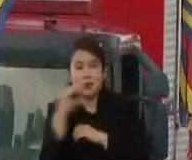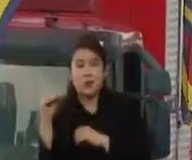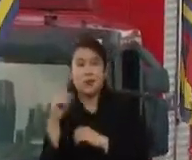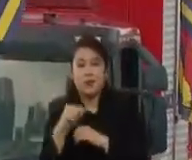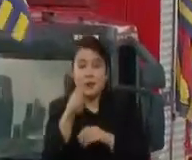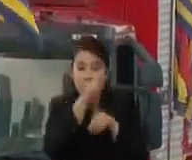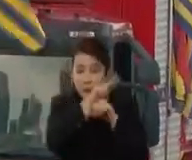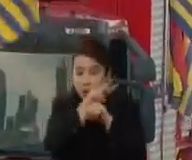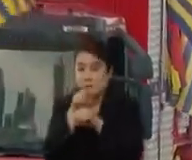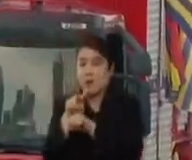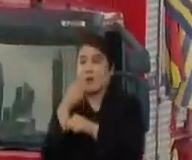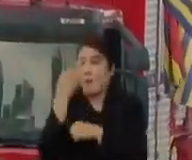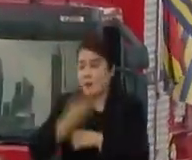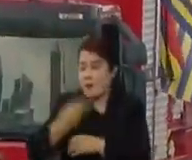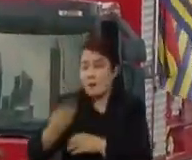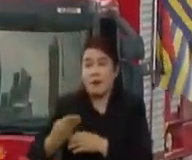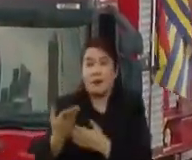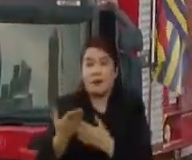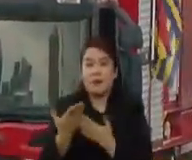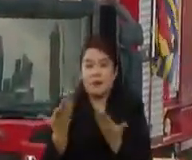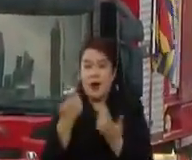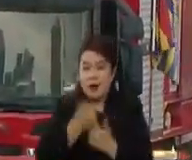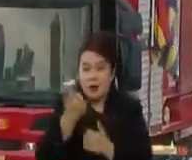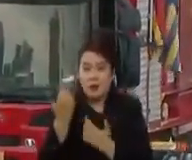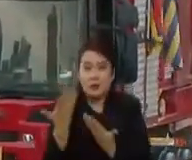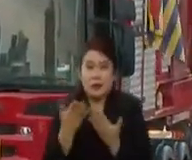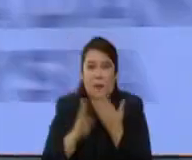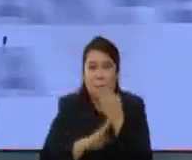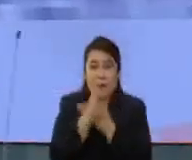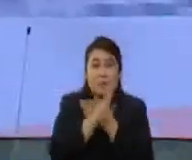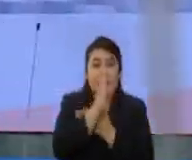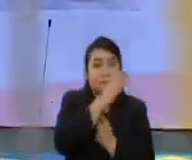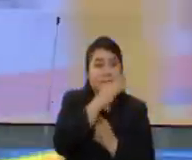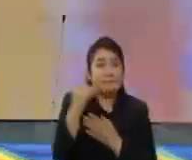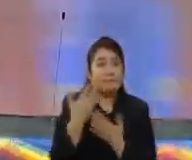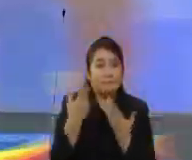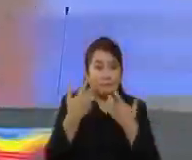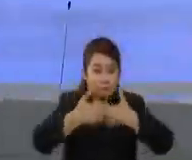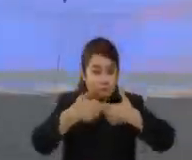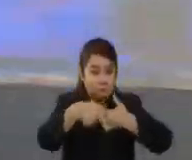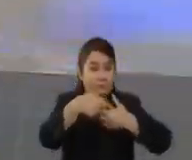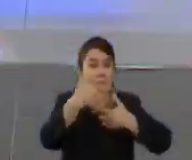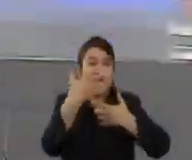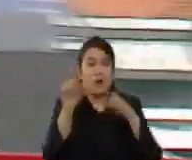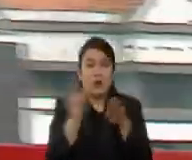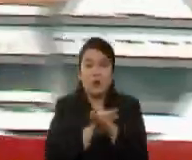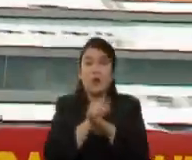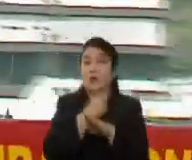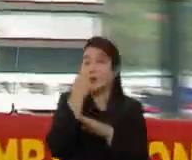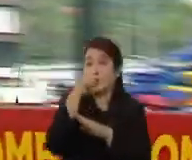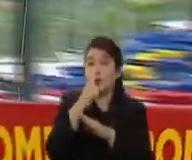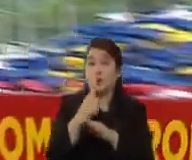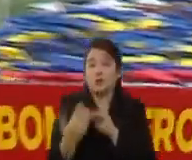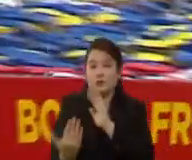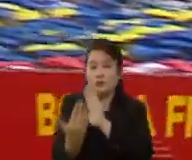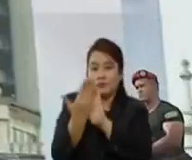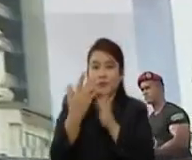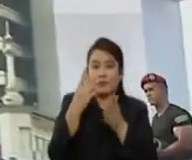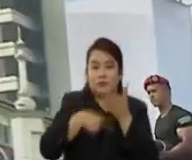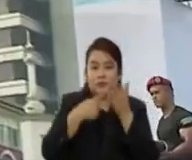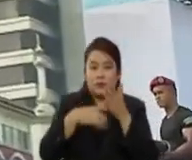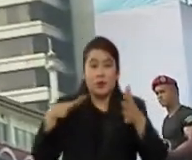dan pemantauan bahan berbahaya yang merupakan jentera utama yang digunakan bagi menangani